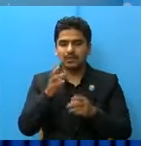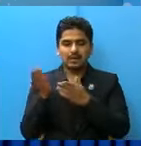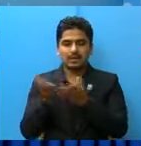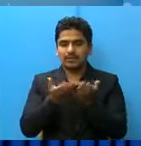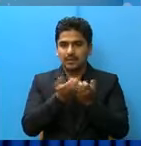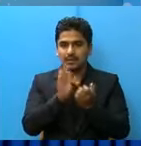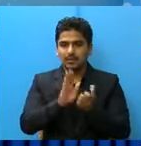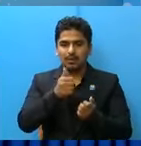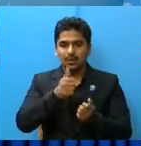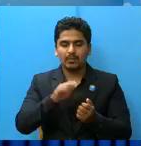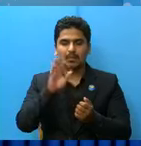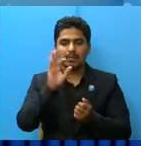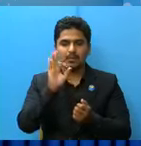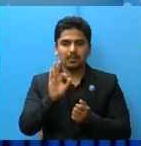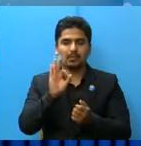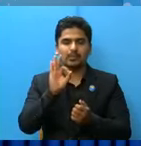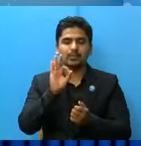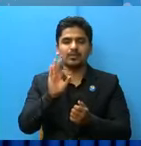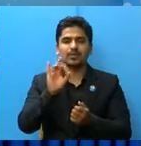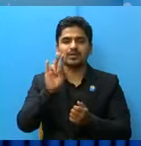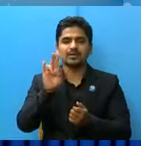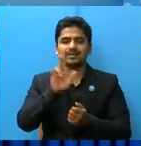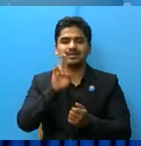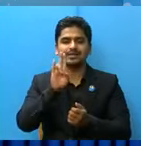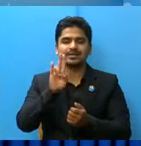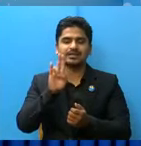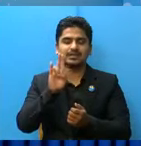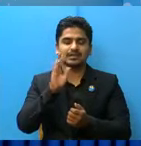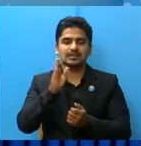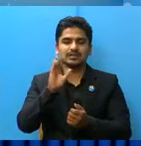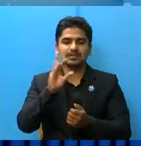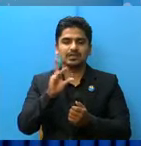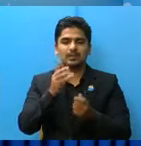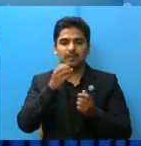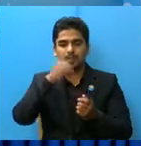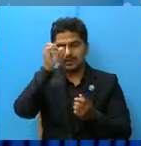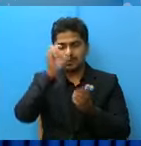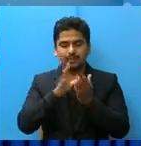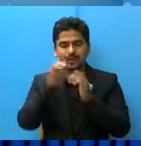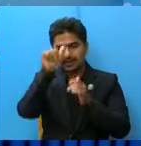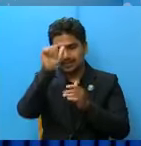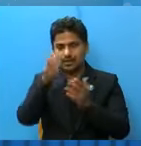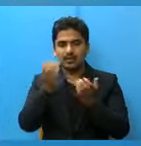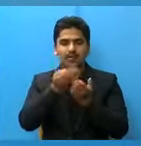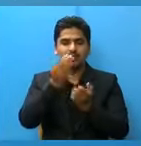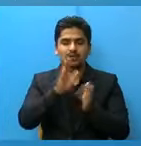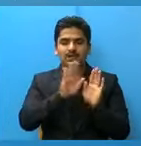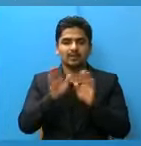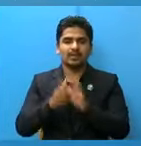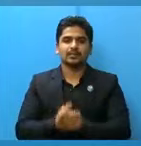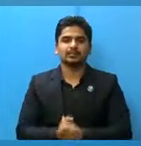रा अब बसिष्ट प्रसाद रिजाल बाट जा कानेकारी गराउनु अने छा, दन्य बाद.